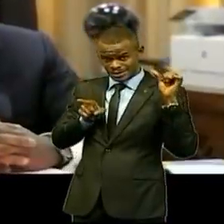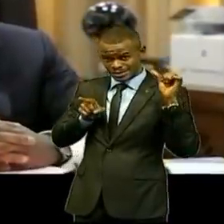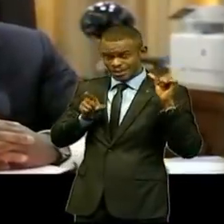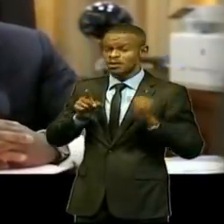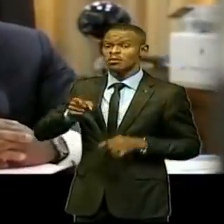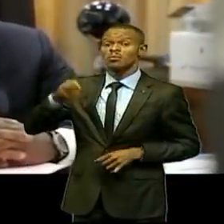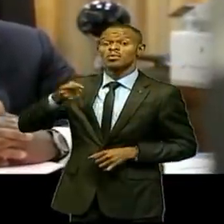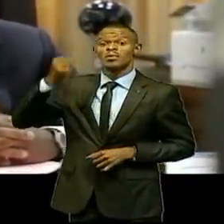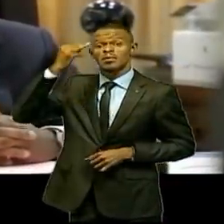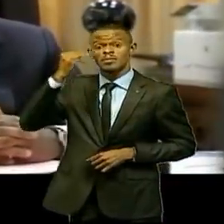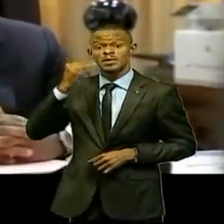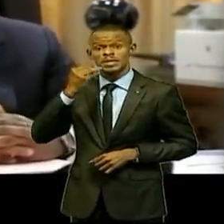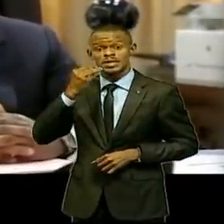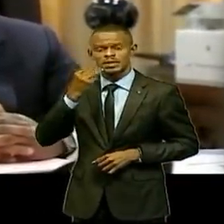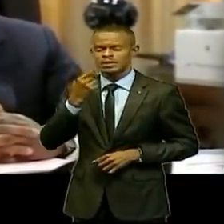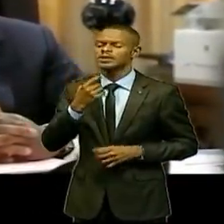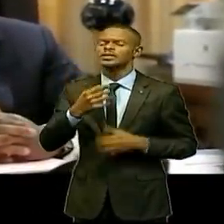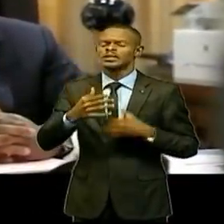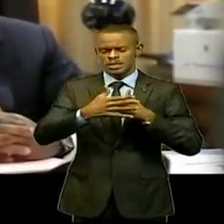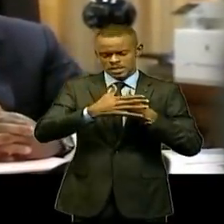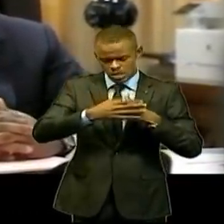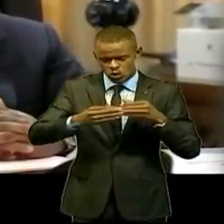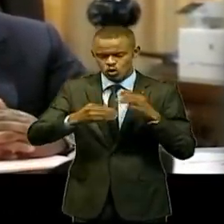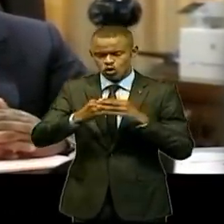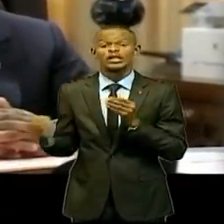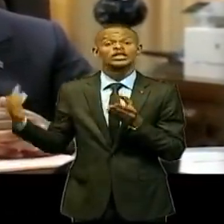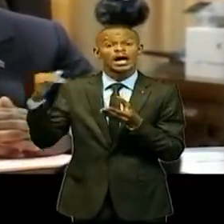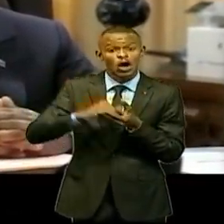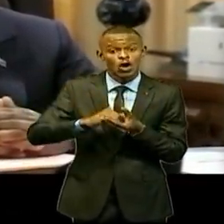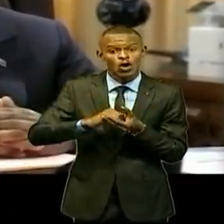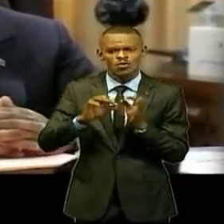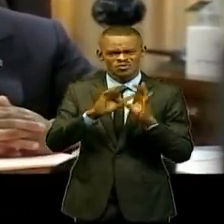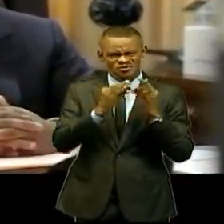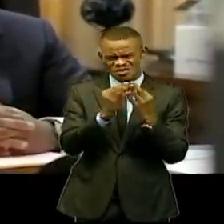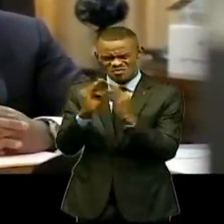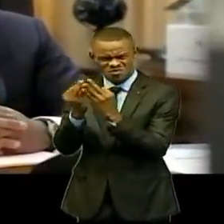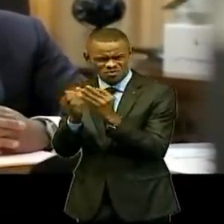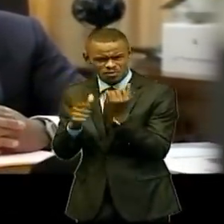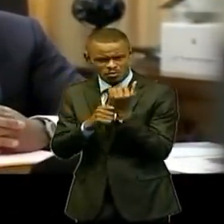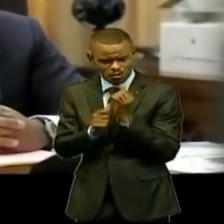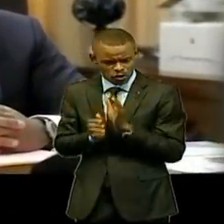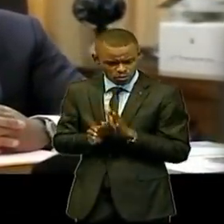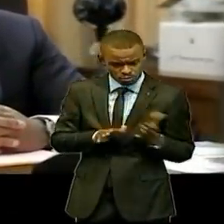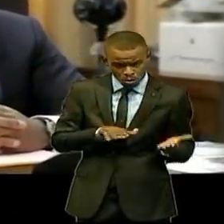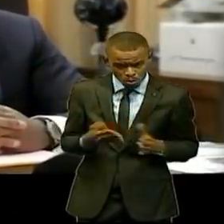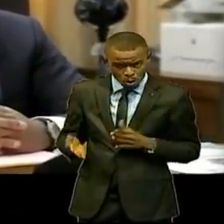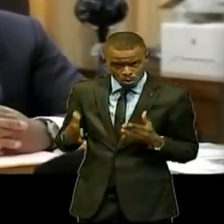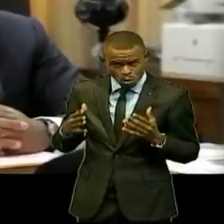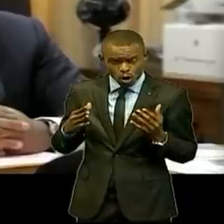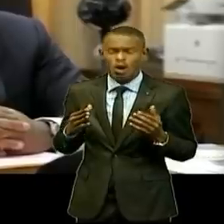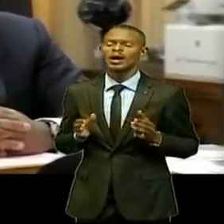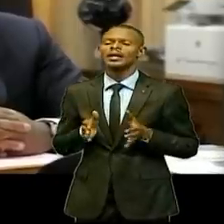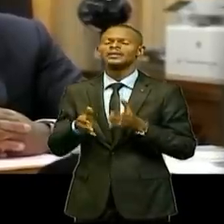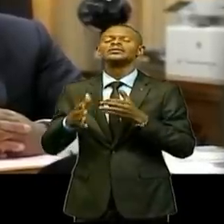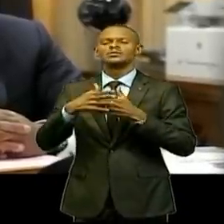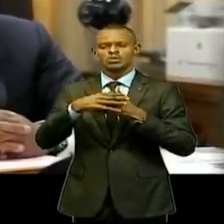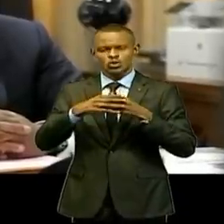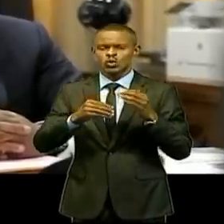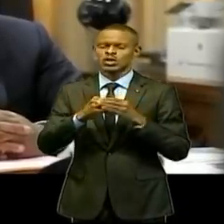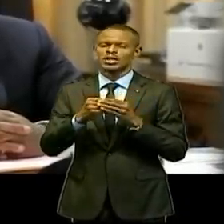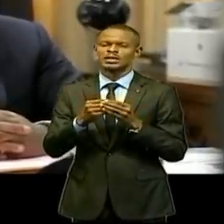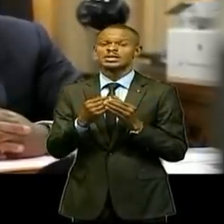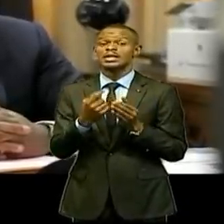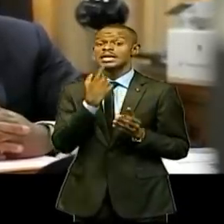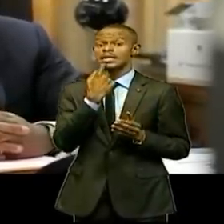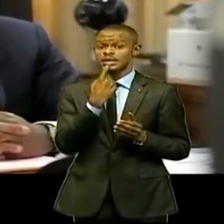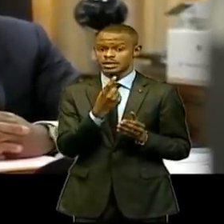éprouvées. Il a précisé que tous les ministères sectoriels concernés par ce drame ont été déjà instruits afin que,